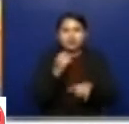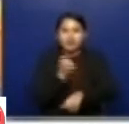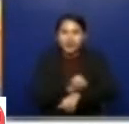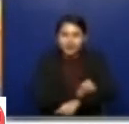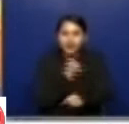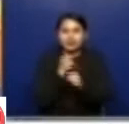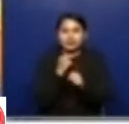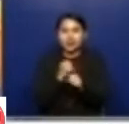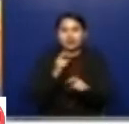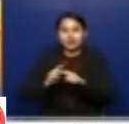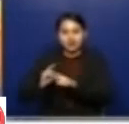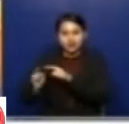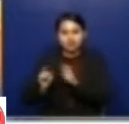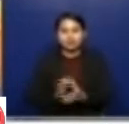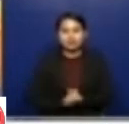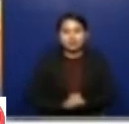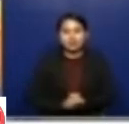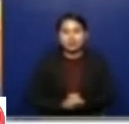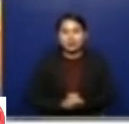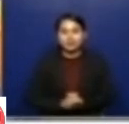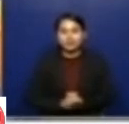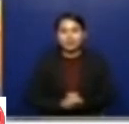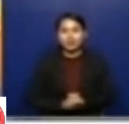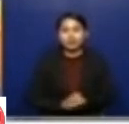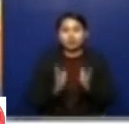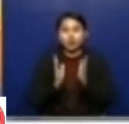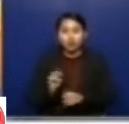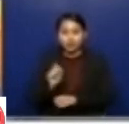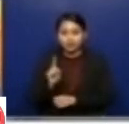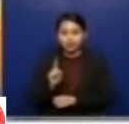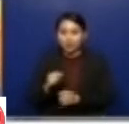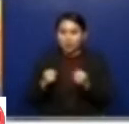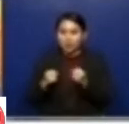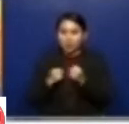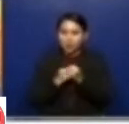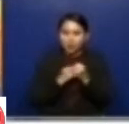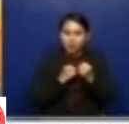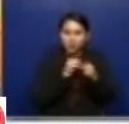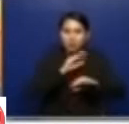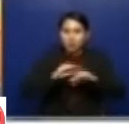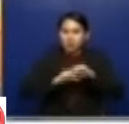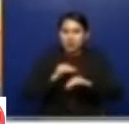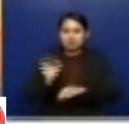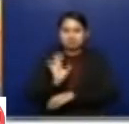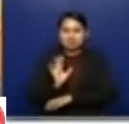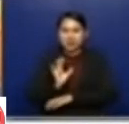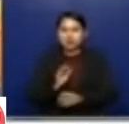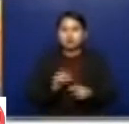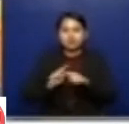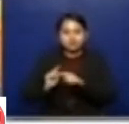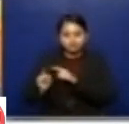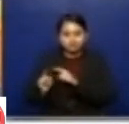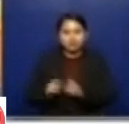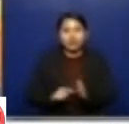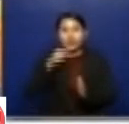รัฐและนายทุนเมืองแร่คนที่ต่อสู้คัดค้านโครงการเมืองแร่ทุกแห่งหน